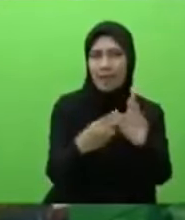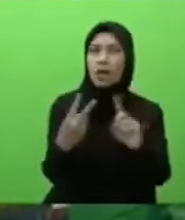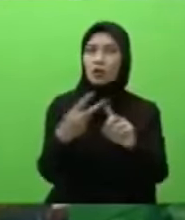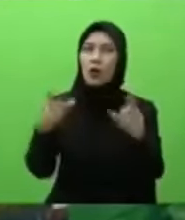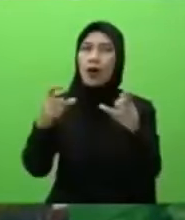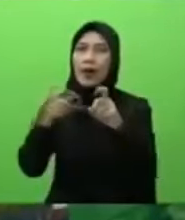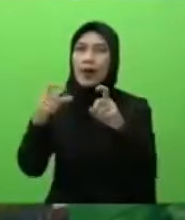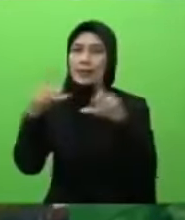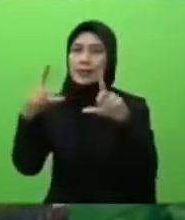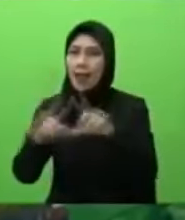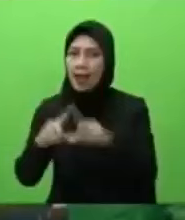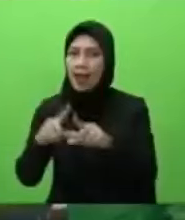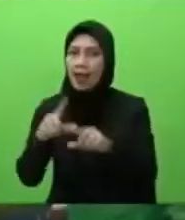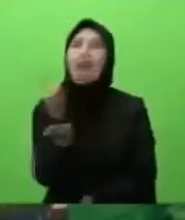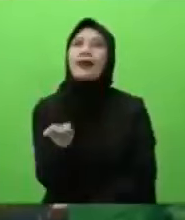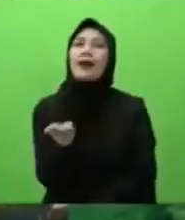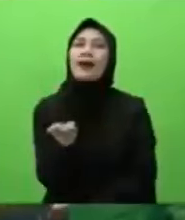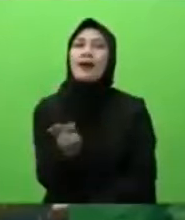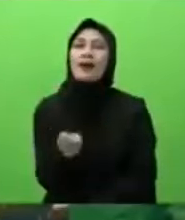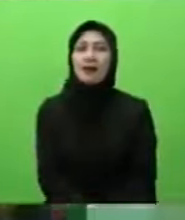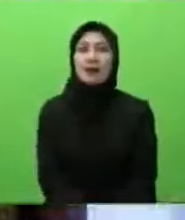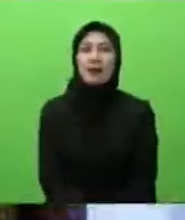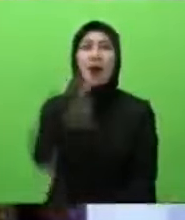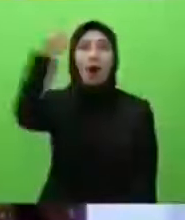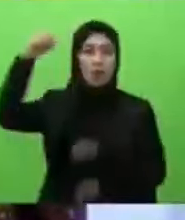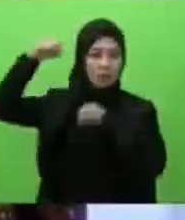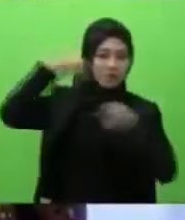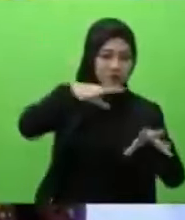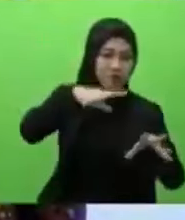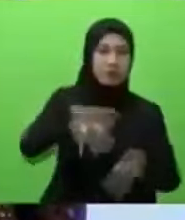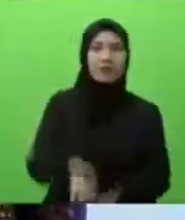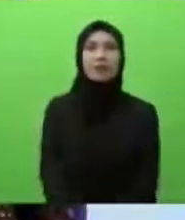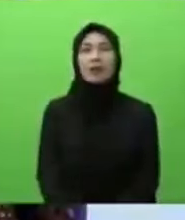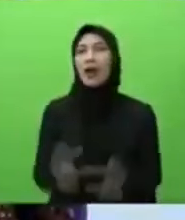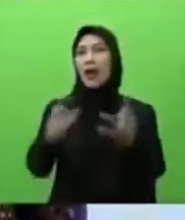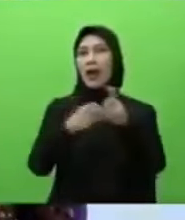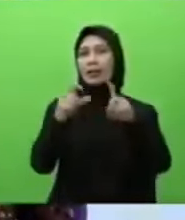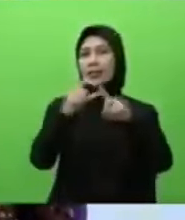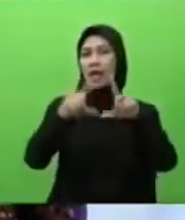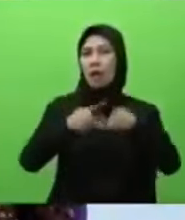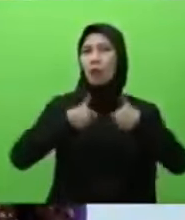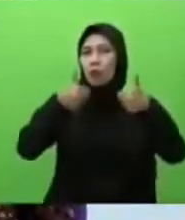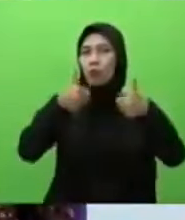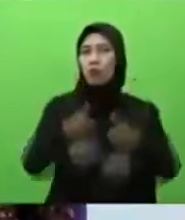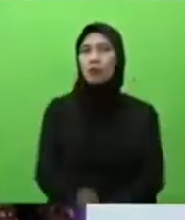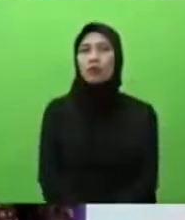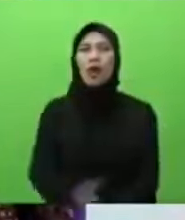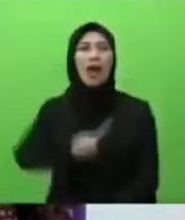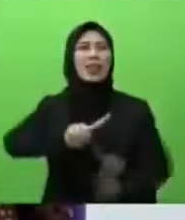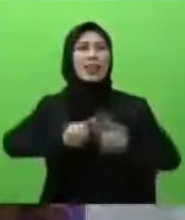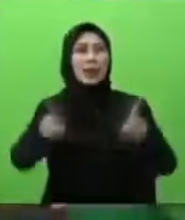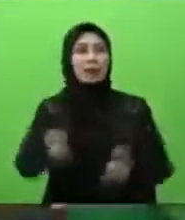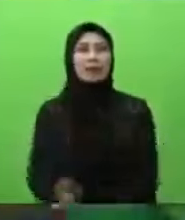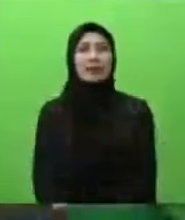alam yang al dan dianugerahkan Tuhan kuncinya ialah Bagaimana mengurus